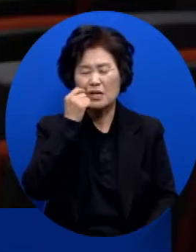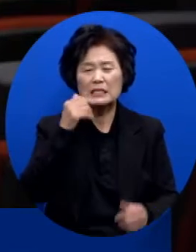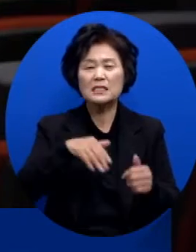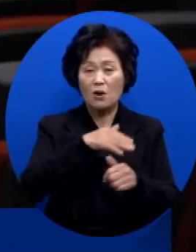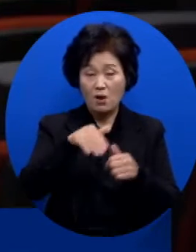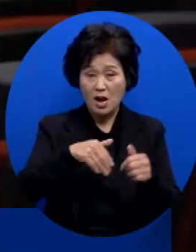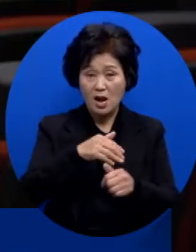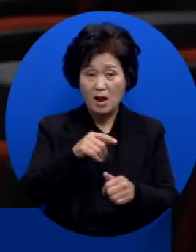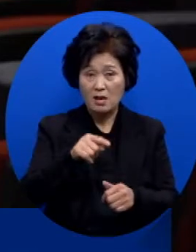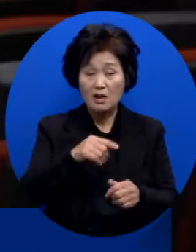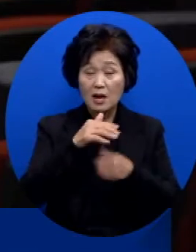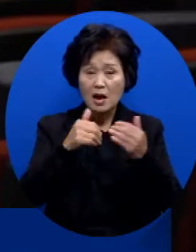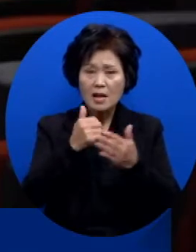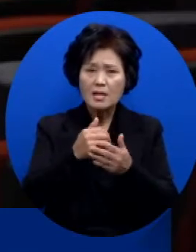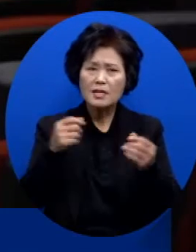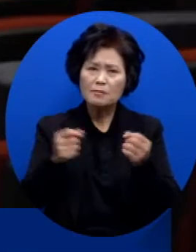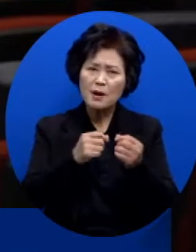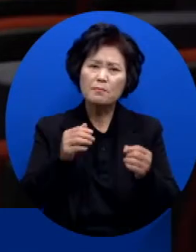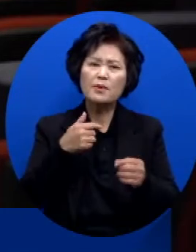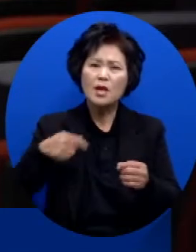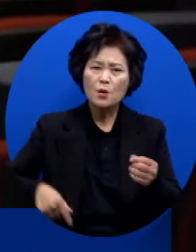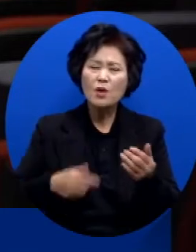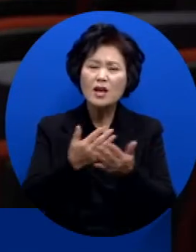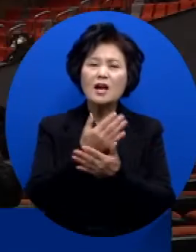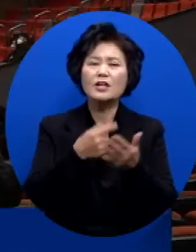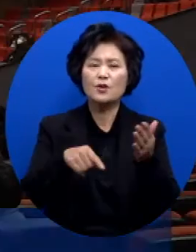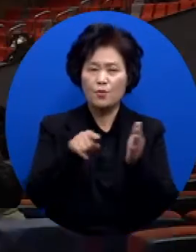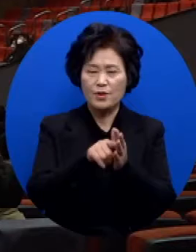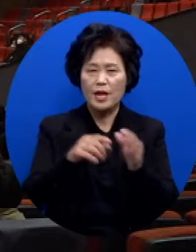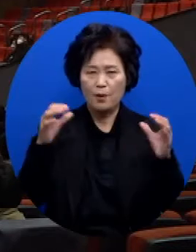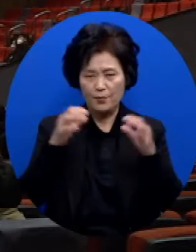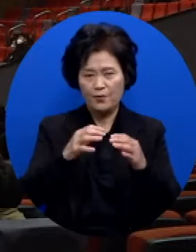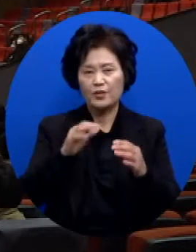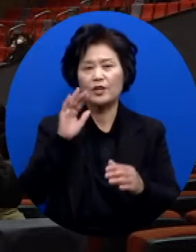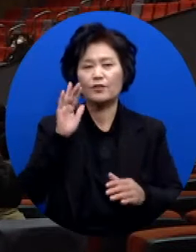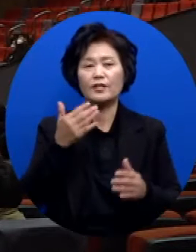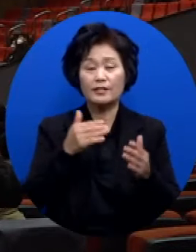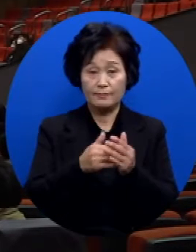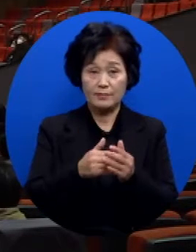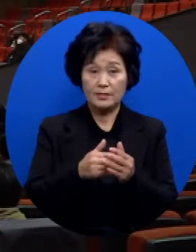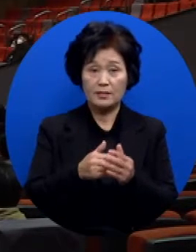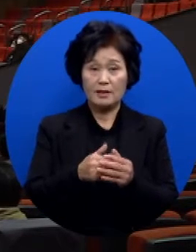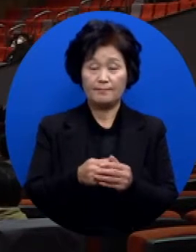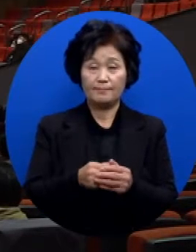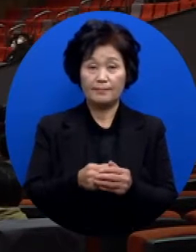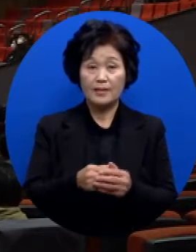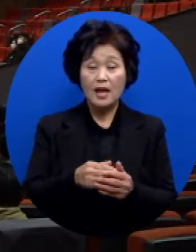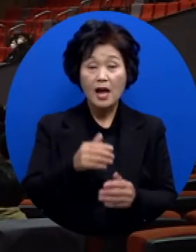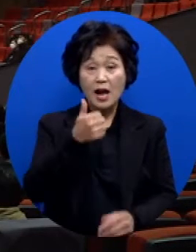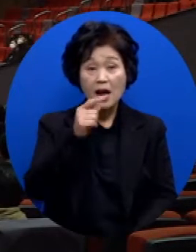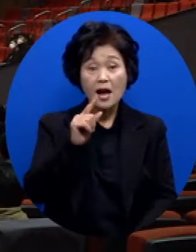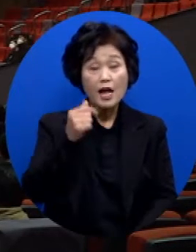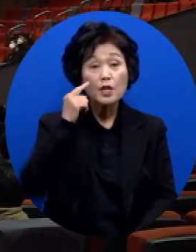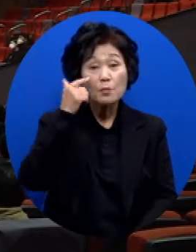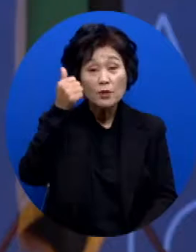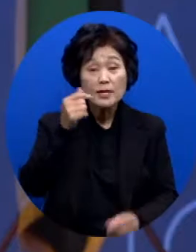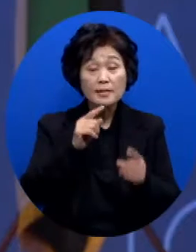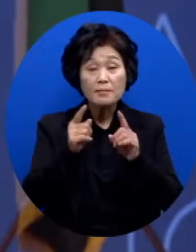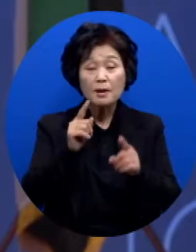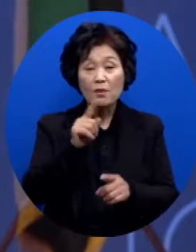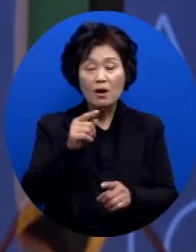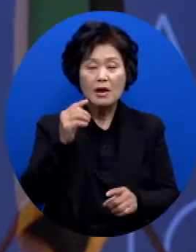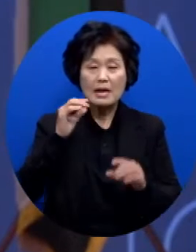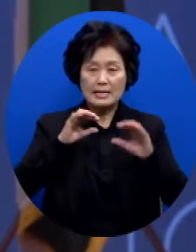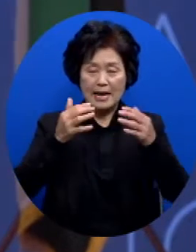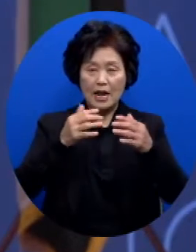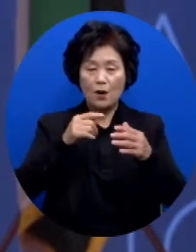앞에 회개하며 부르짖기 위해서 오늘 이렇게 모였습니다. 은혜 한인교회 한기홍 목사는 나라와 민족이